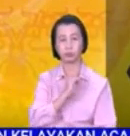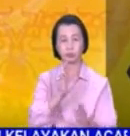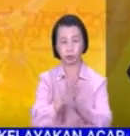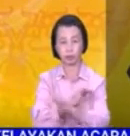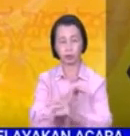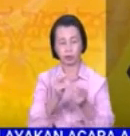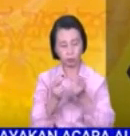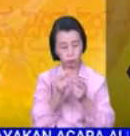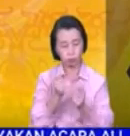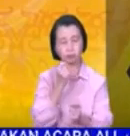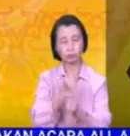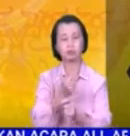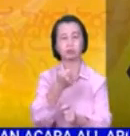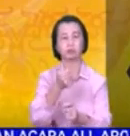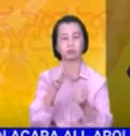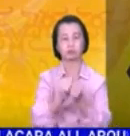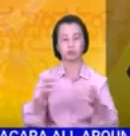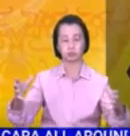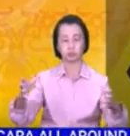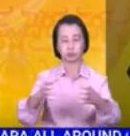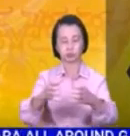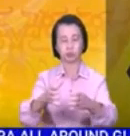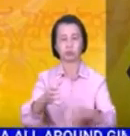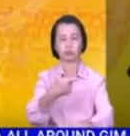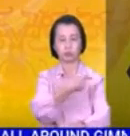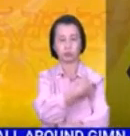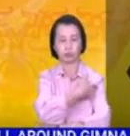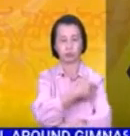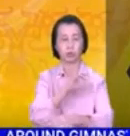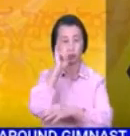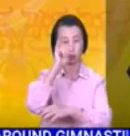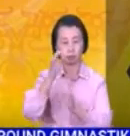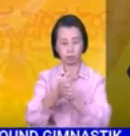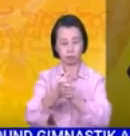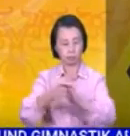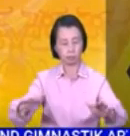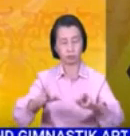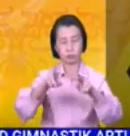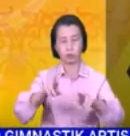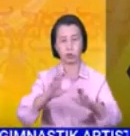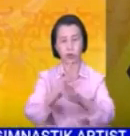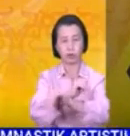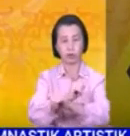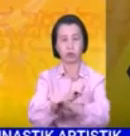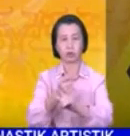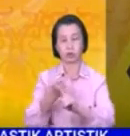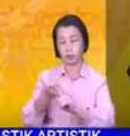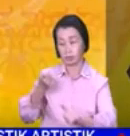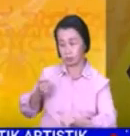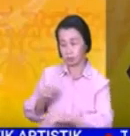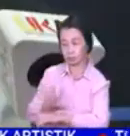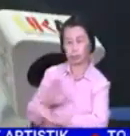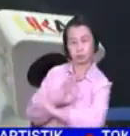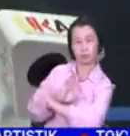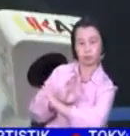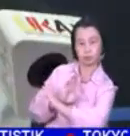ini bertepatan bagi mencapai imuniti kelompok selain menjamin keselamatan rakyat Sarawak daripada